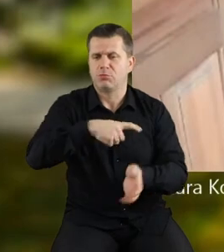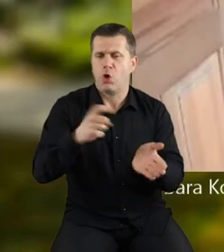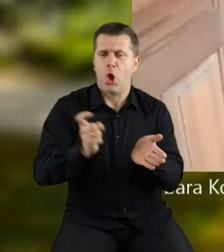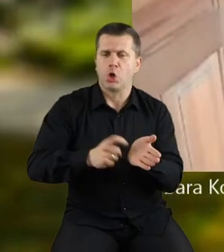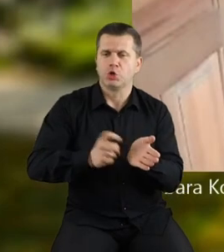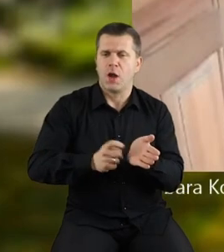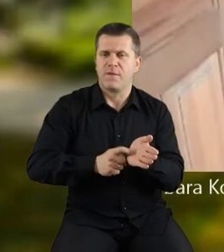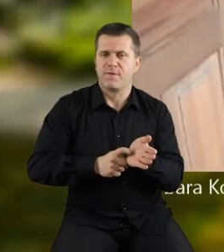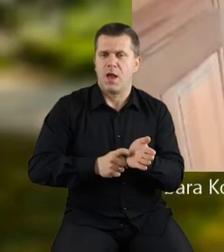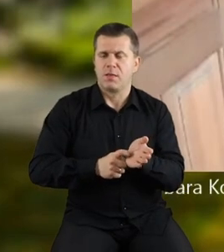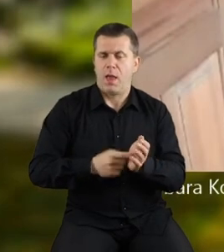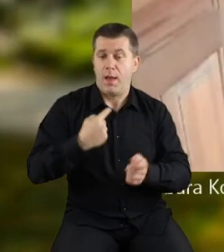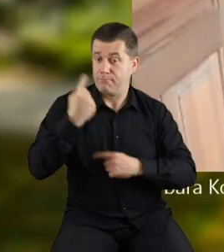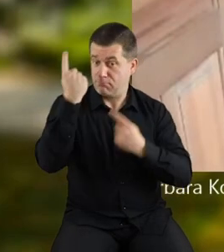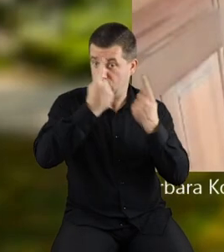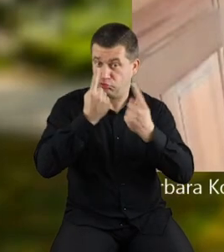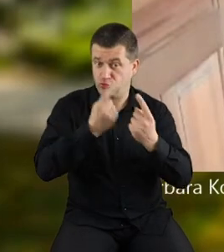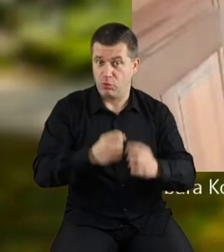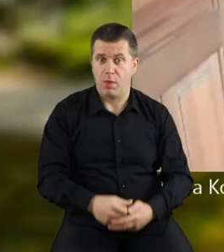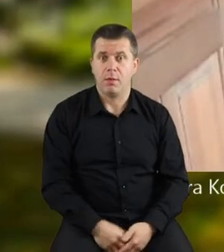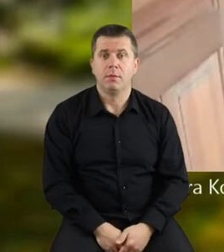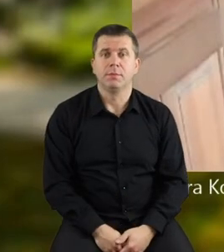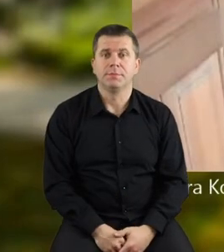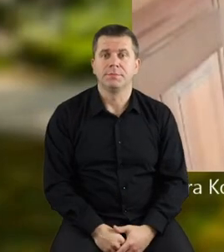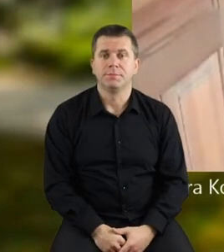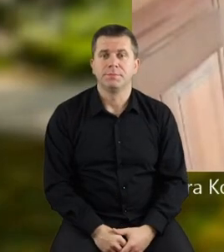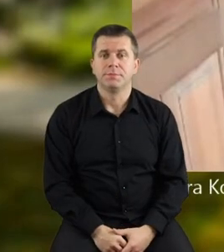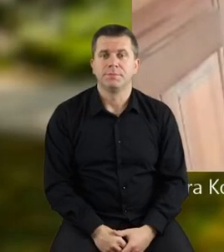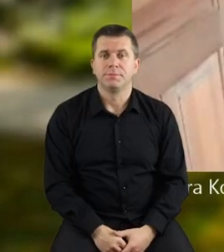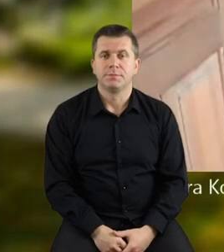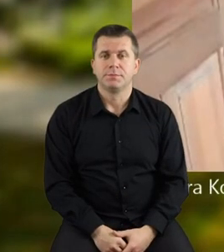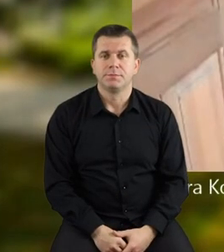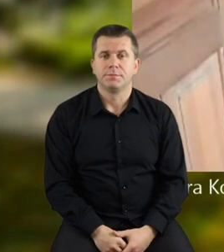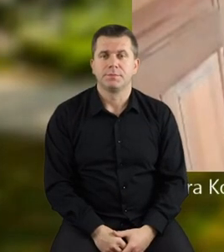naszymi oczekiwaniami. Myślę,